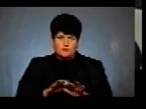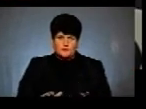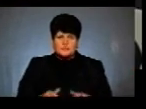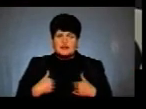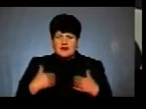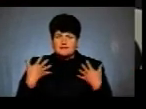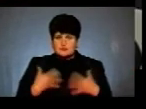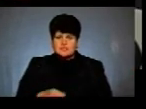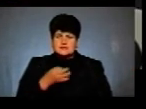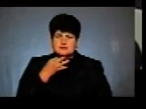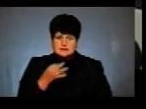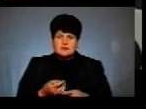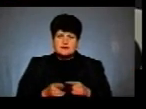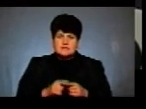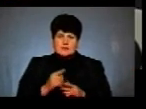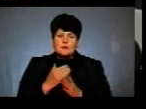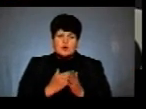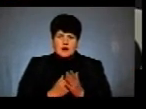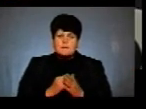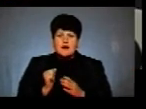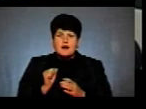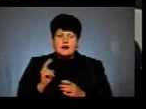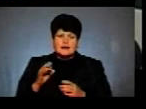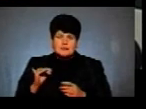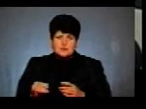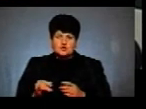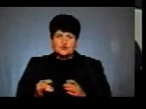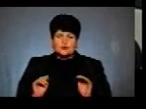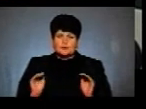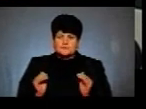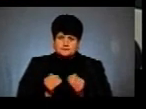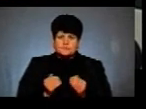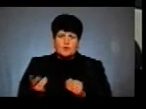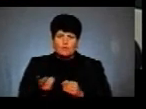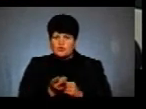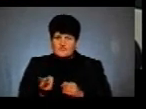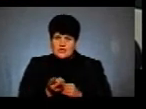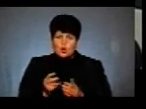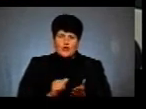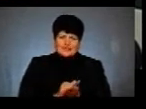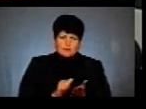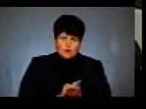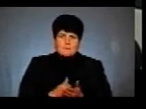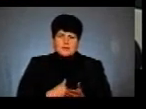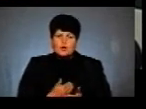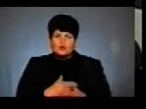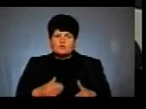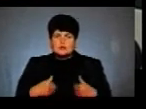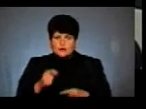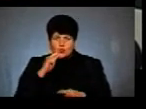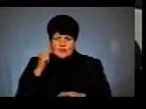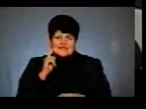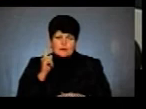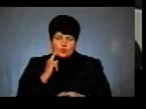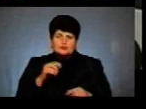вже озвучив, це і програми академічної мобільності, це і програми подвійного дипломування. Тобто ми хочемо дати українській